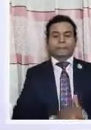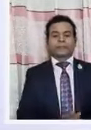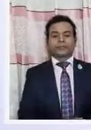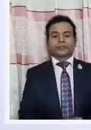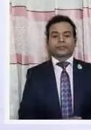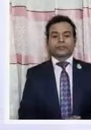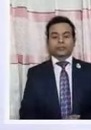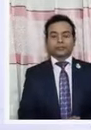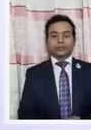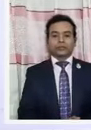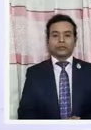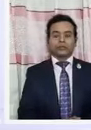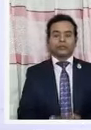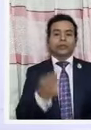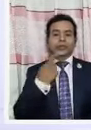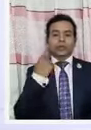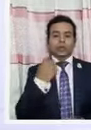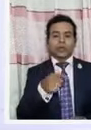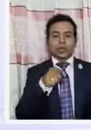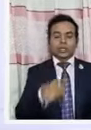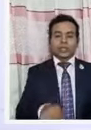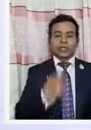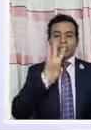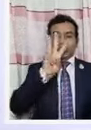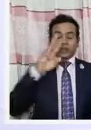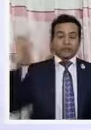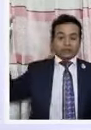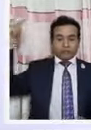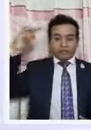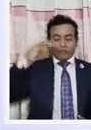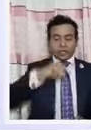টেলিমেডিসিনে কোভিড-19 সংক্রামক স্বাস্থ্যসেবা দিয়ে যাচ্ছেন।